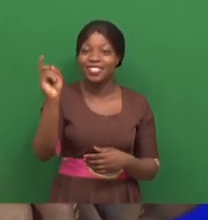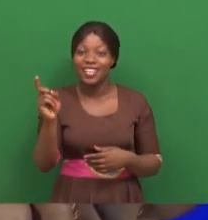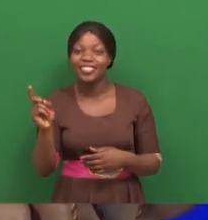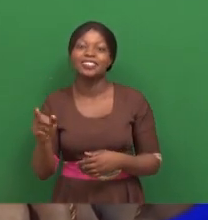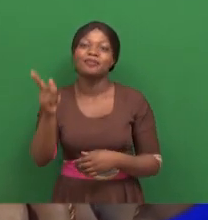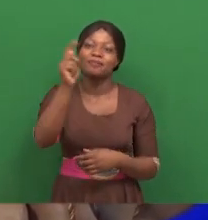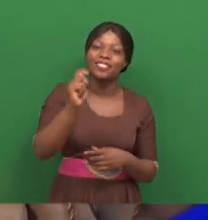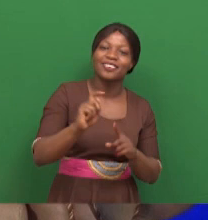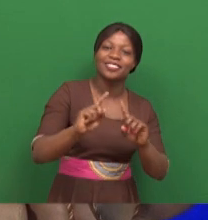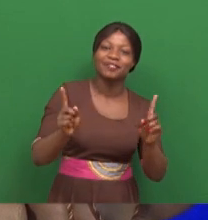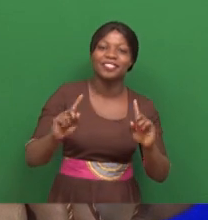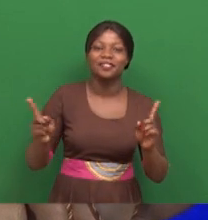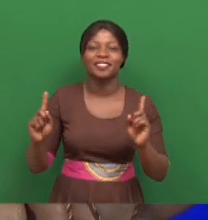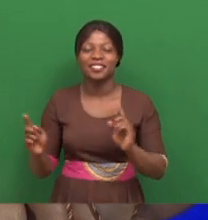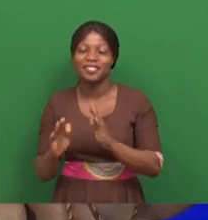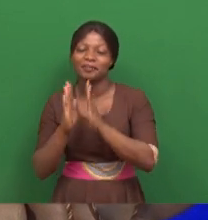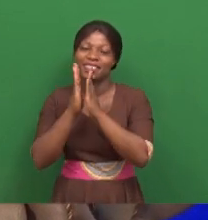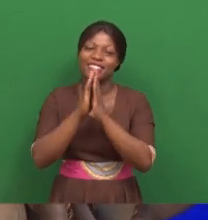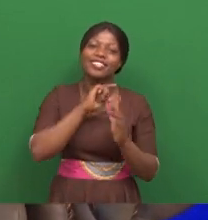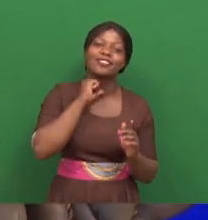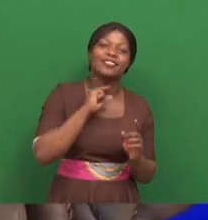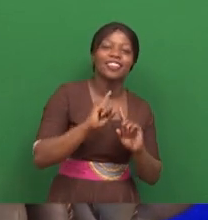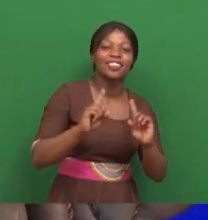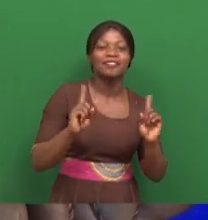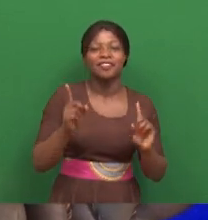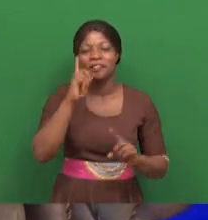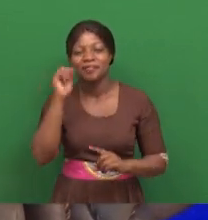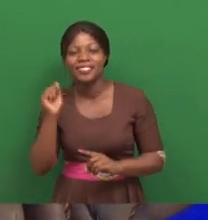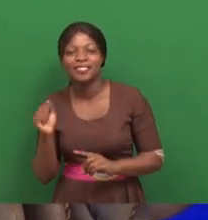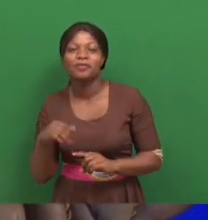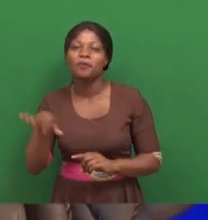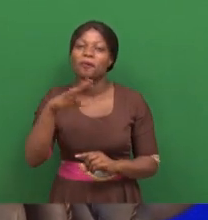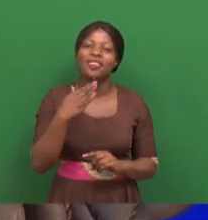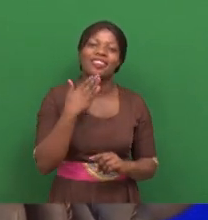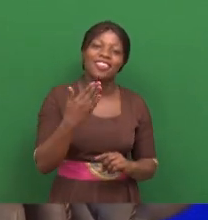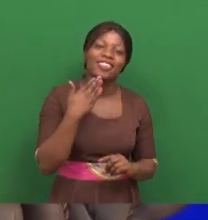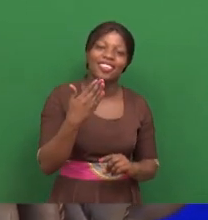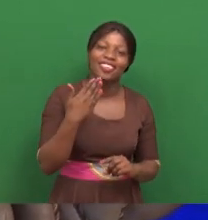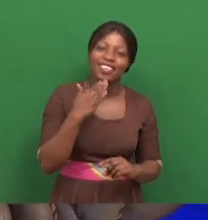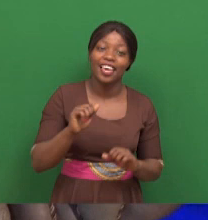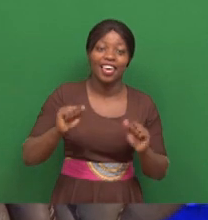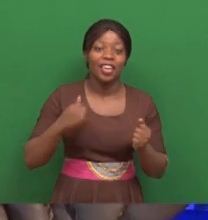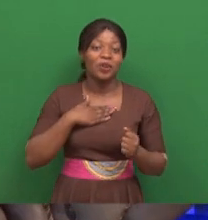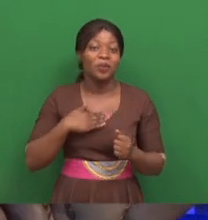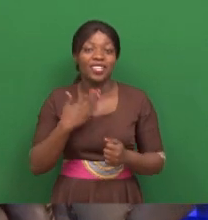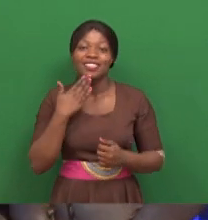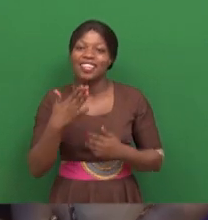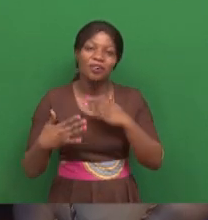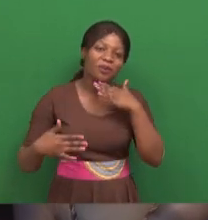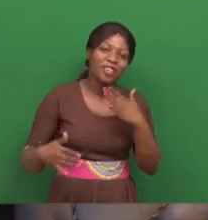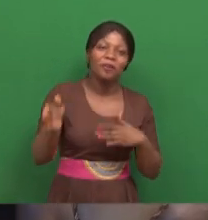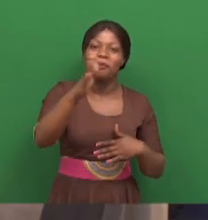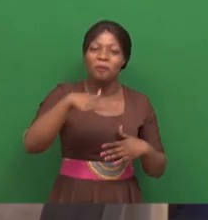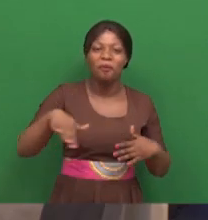kumaguta edu akatipoteredza, mafundisi edu naana sekuru. Regai nditore mukana uno zvakare wokutenda vatyairi vechirongwa,